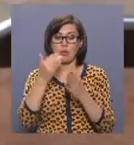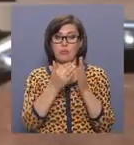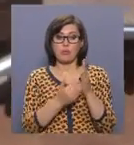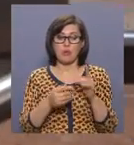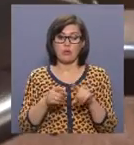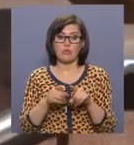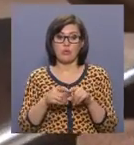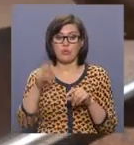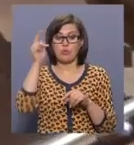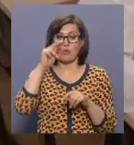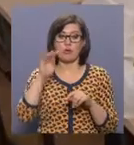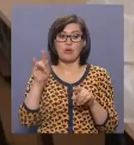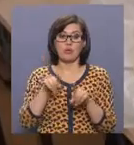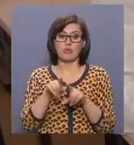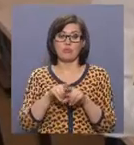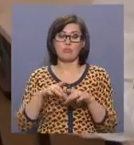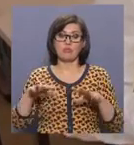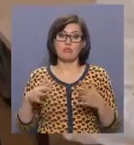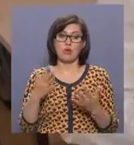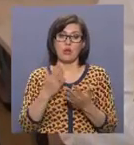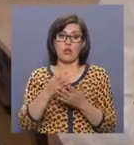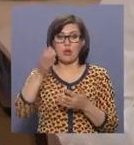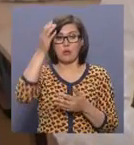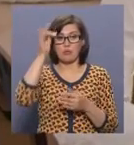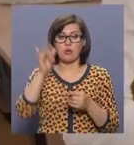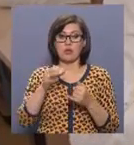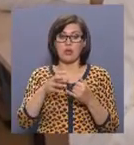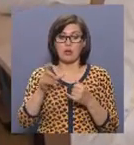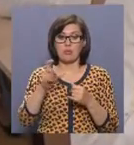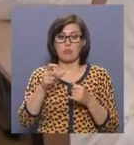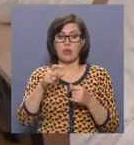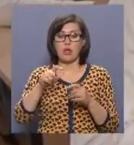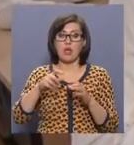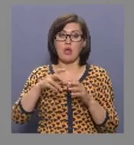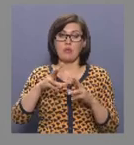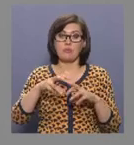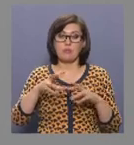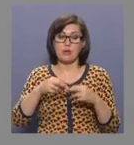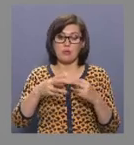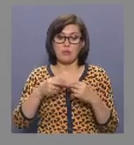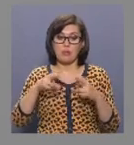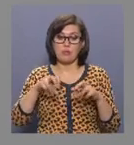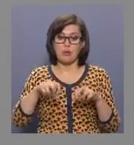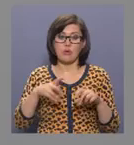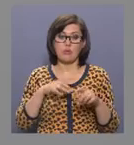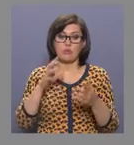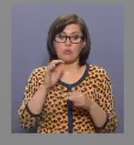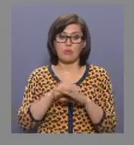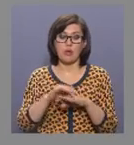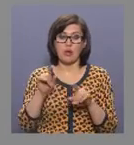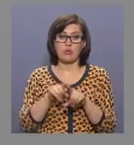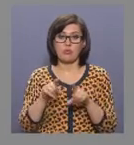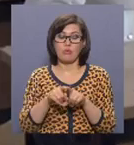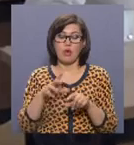бағдарламалар оқушылардың дегбірін кетірді дейді. Білім инемен құдық қазғандай демекші, біліктілікті дәлелдейтін кез осы шығар. Ал тестке